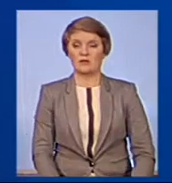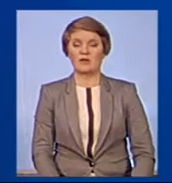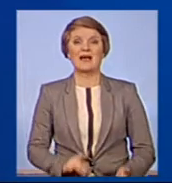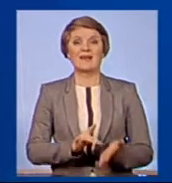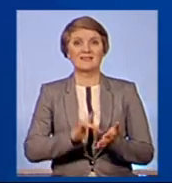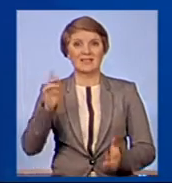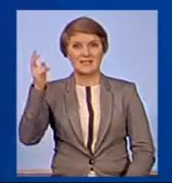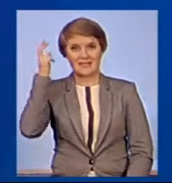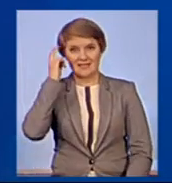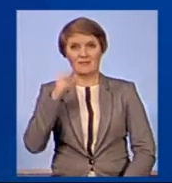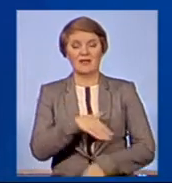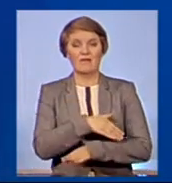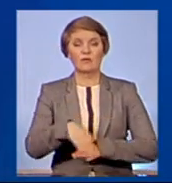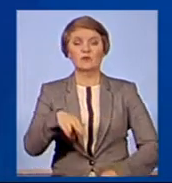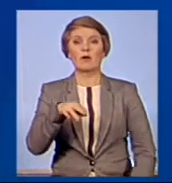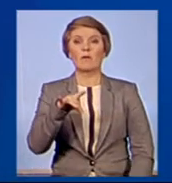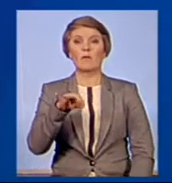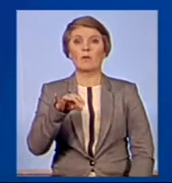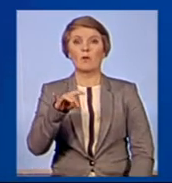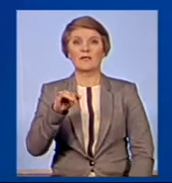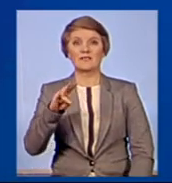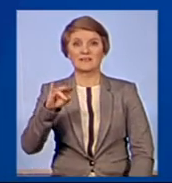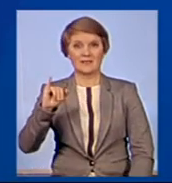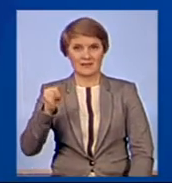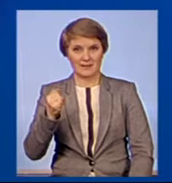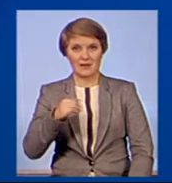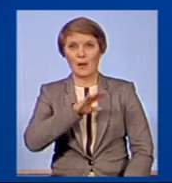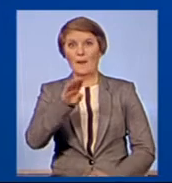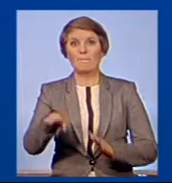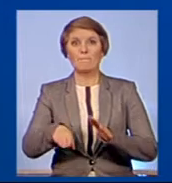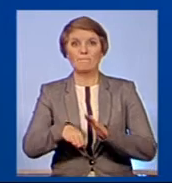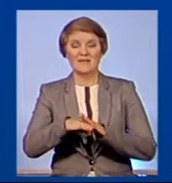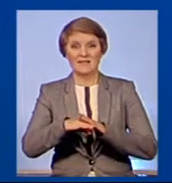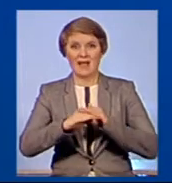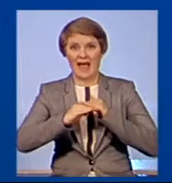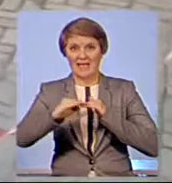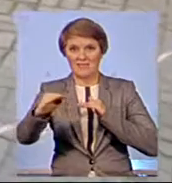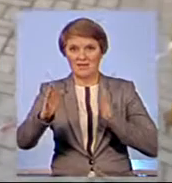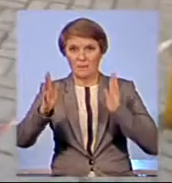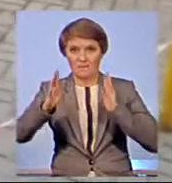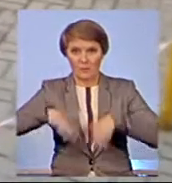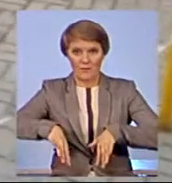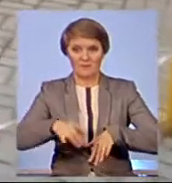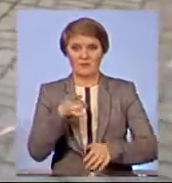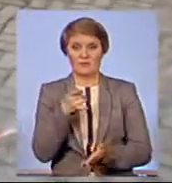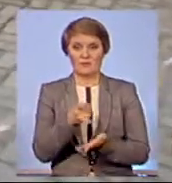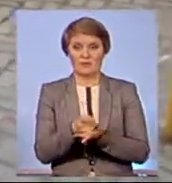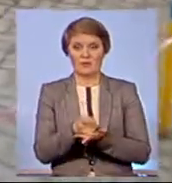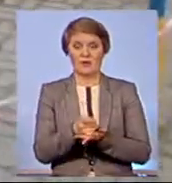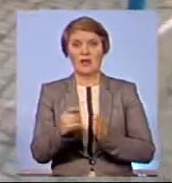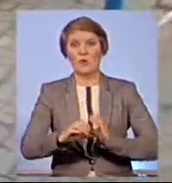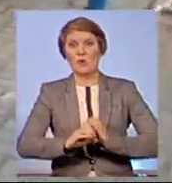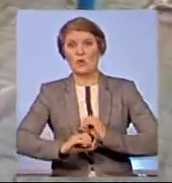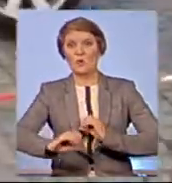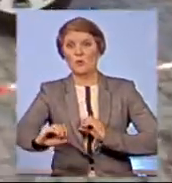У центрі Києва на вулиці Прорізній під асфальт провалився легковик. У тому місці прорвало трубу і підмило асфальт,